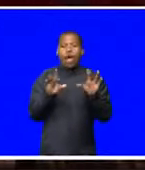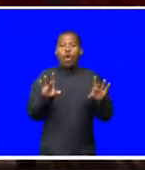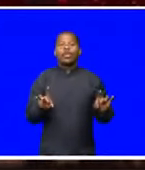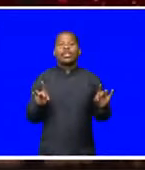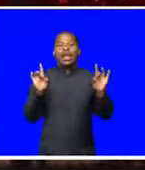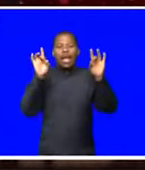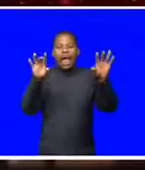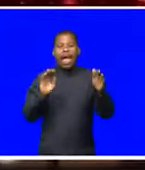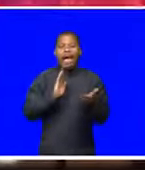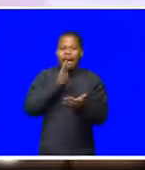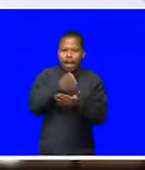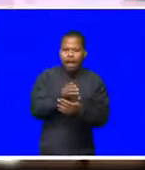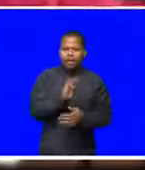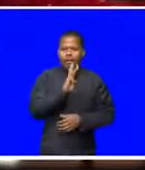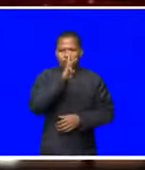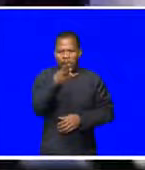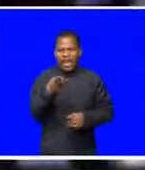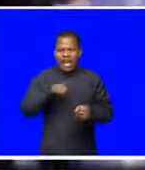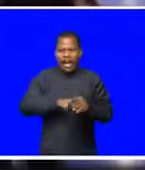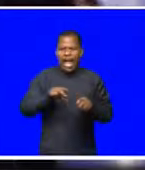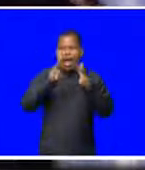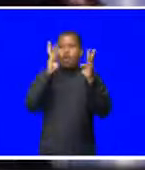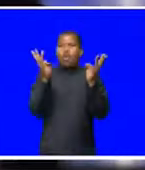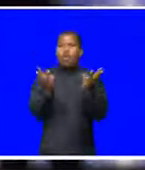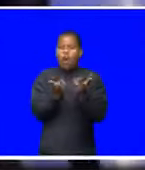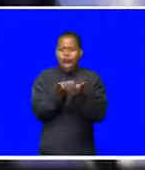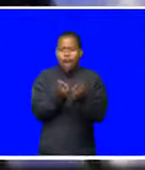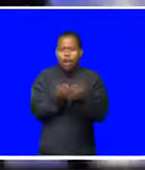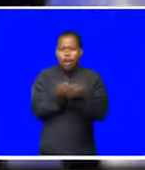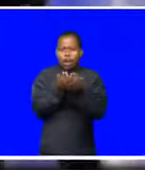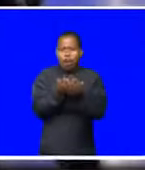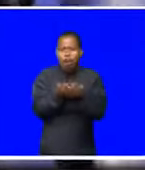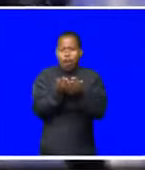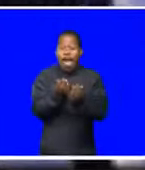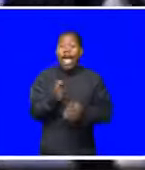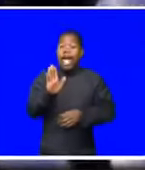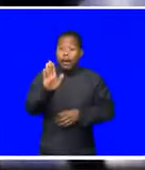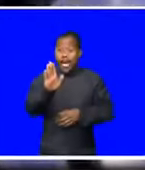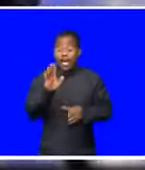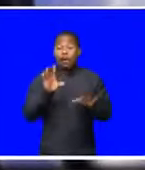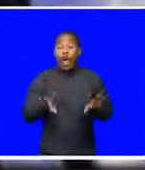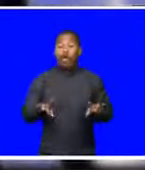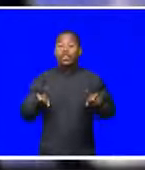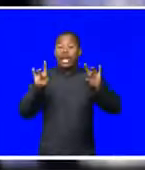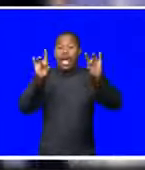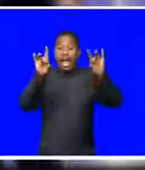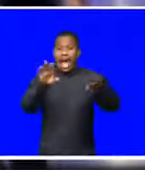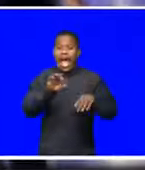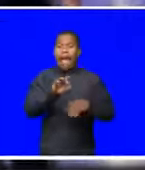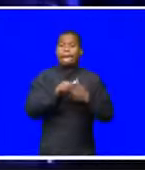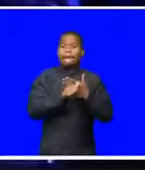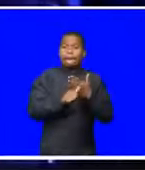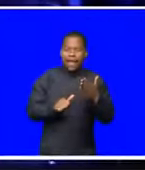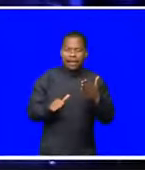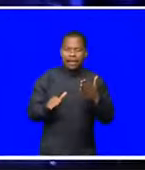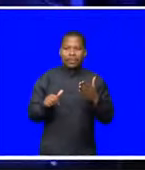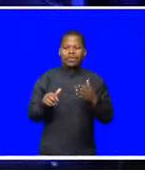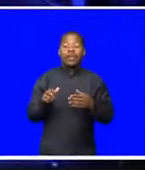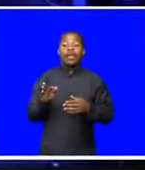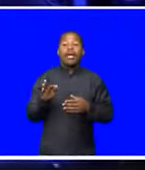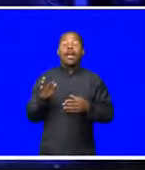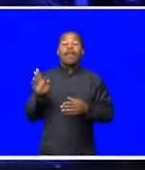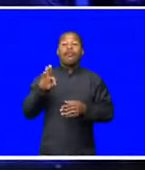Australia. Imikhumbi lemikhulu yemhlaba yemiswa kuhamba emandini ase-Australia ngenyanga yendlovu lenkhulu emnyakeni